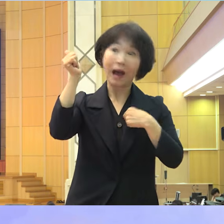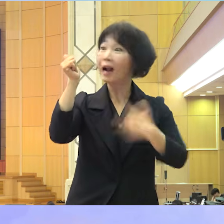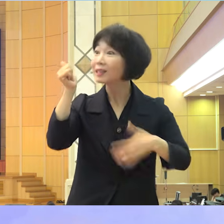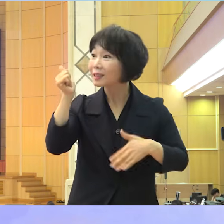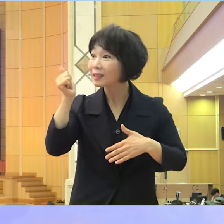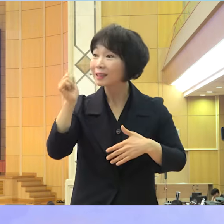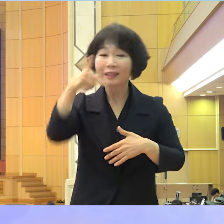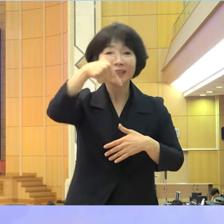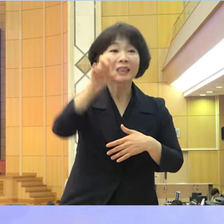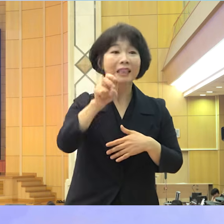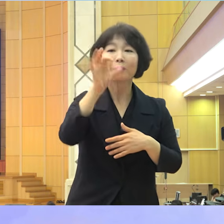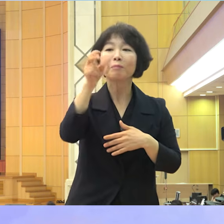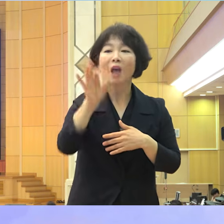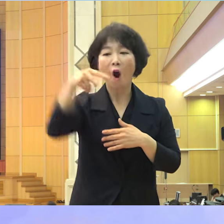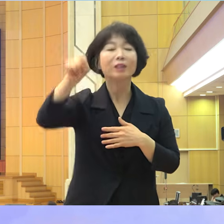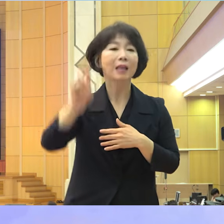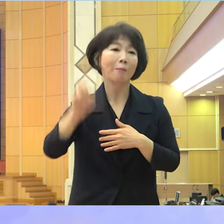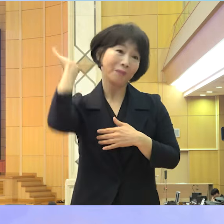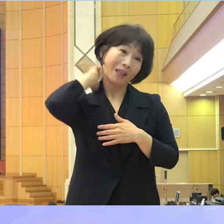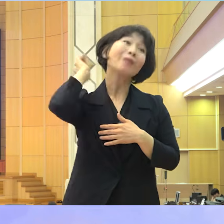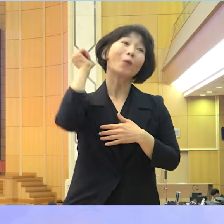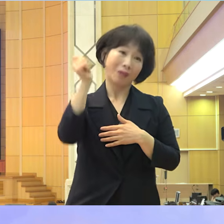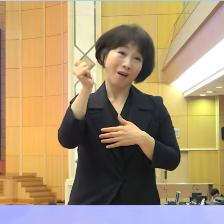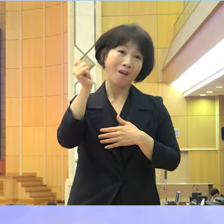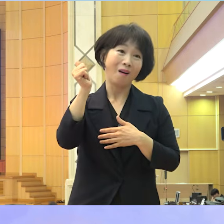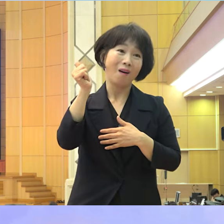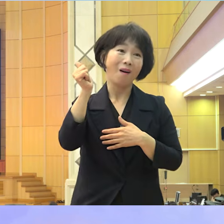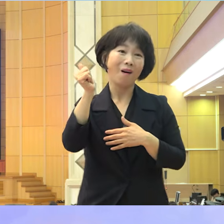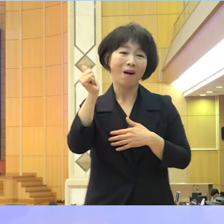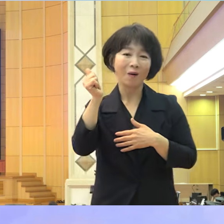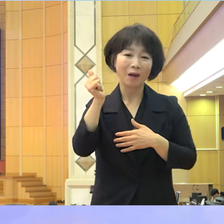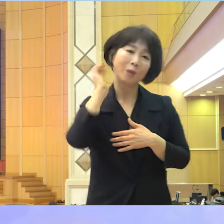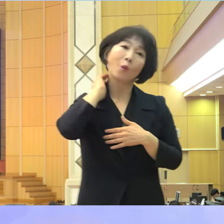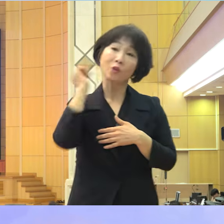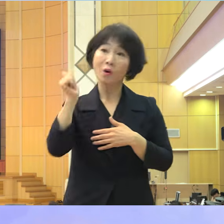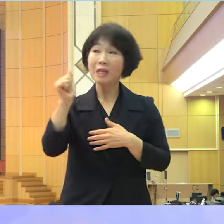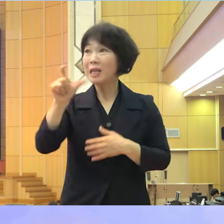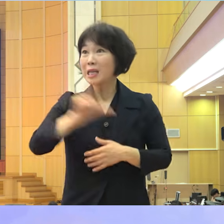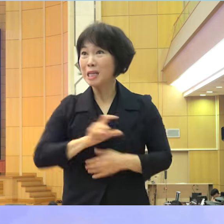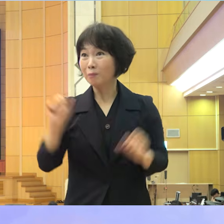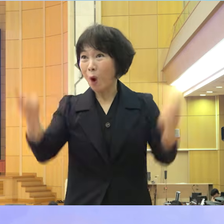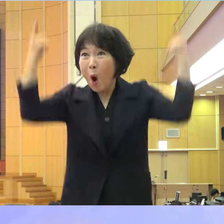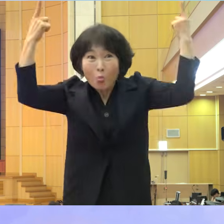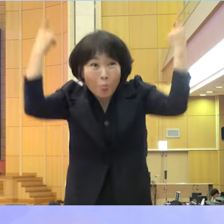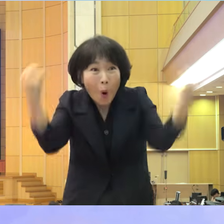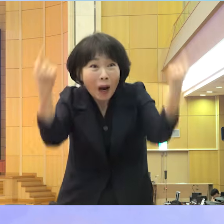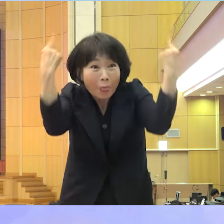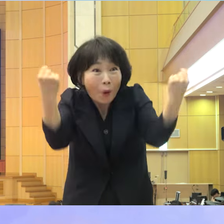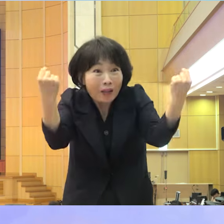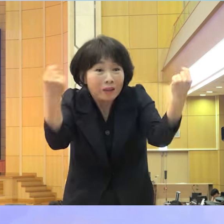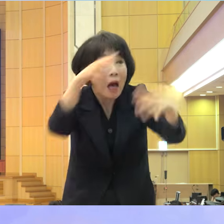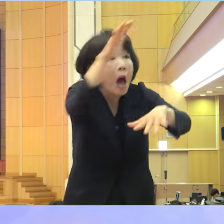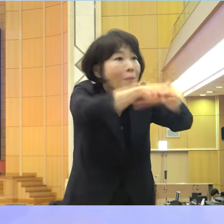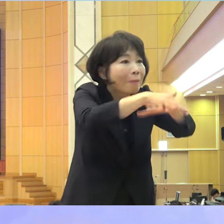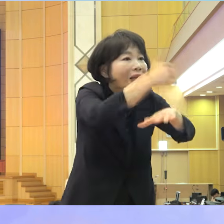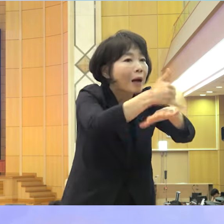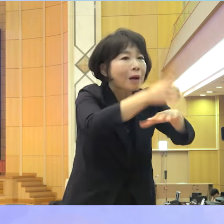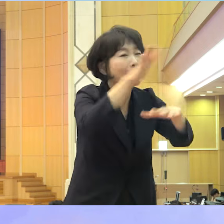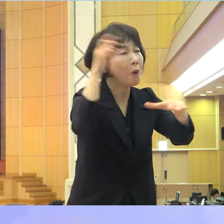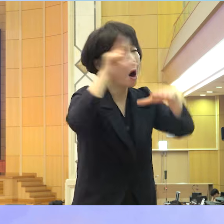생년월일, 그리고 저 경상도에 농사지는 농사꾼